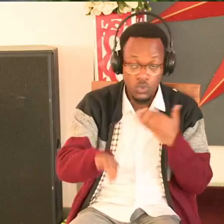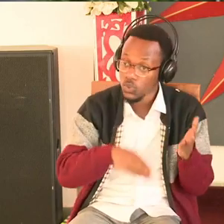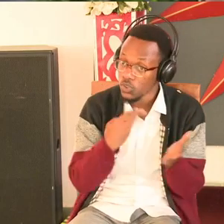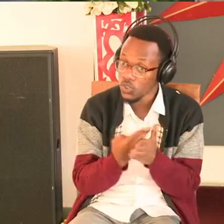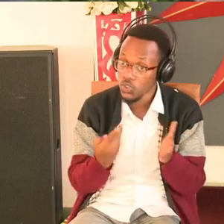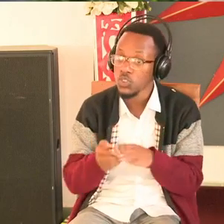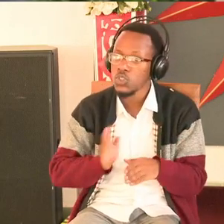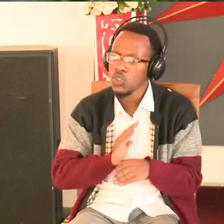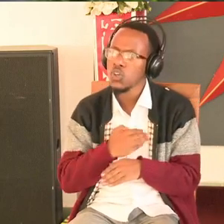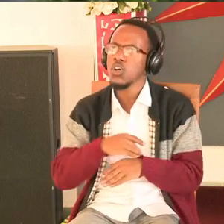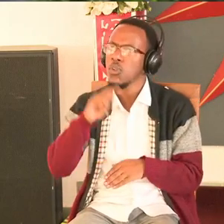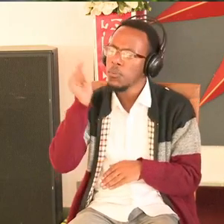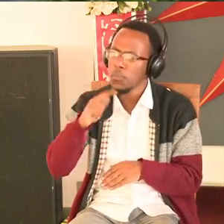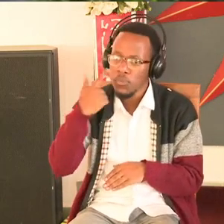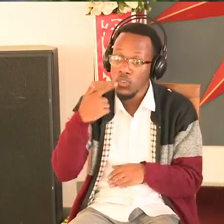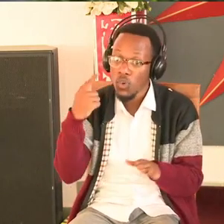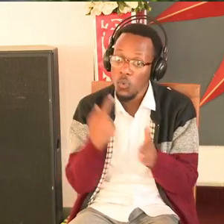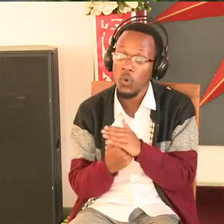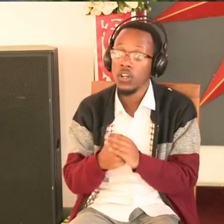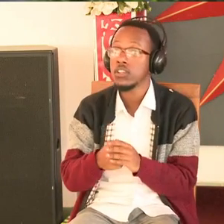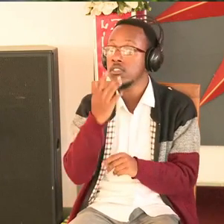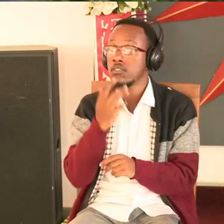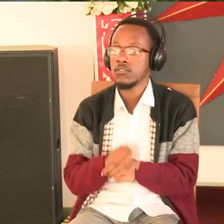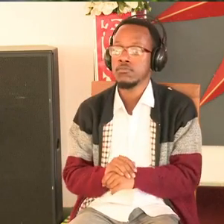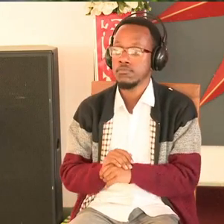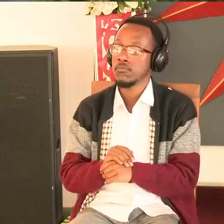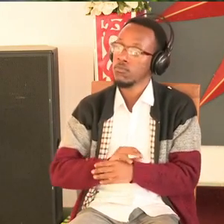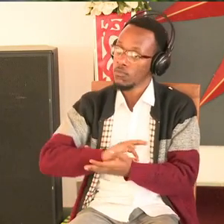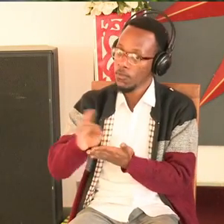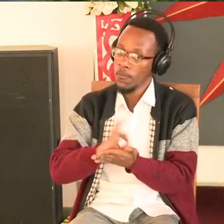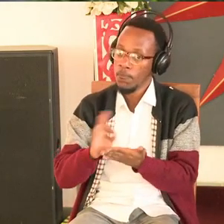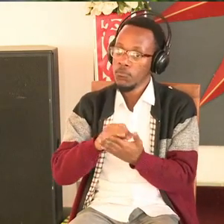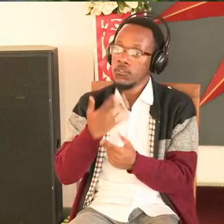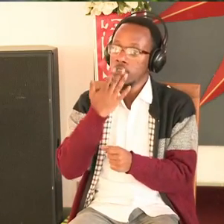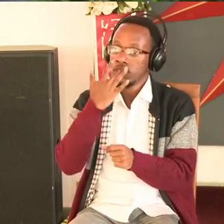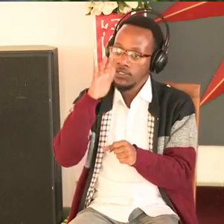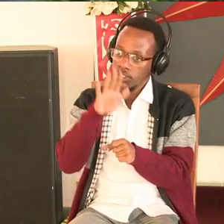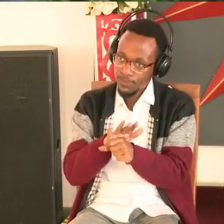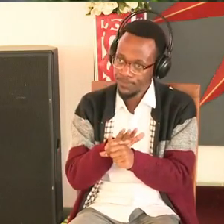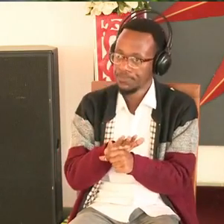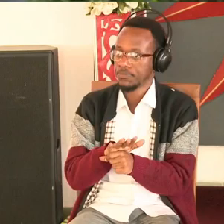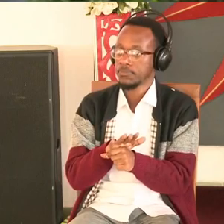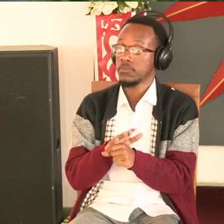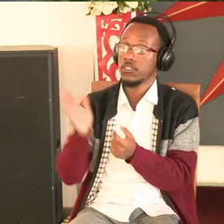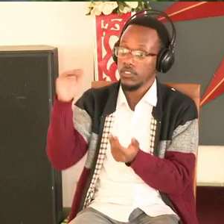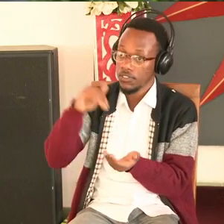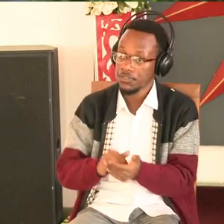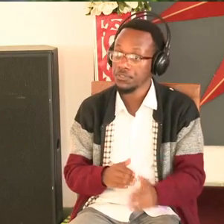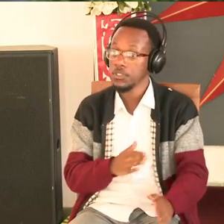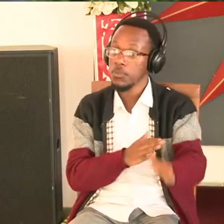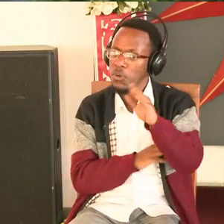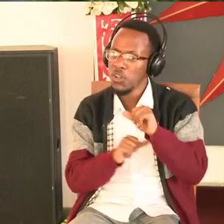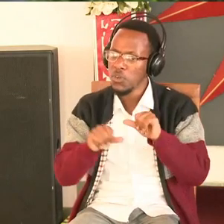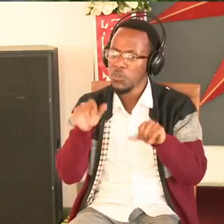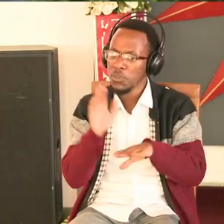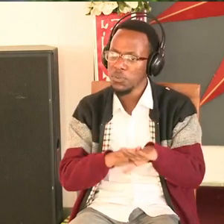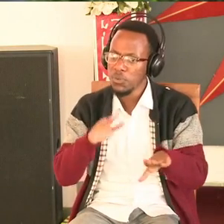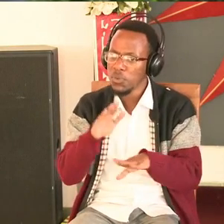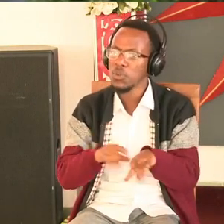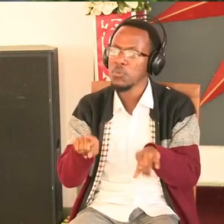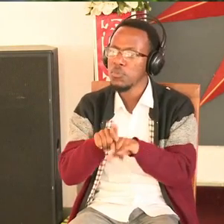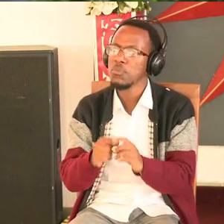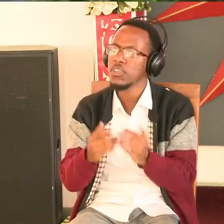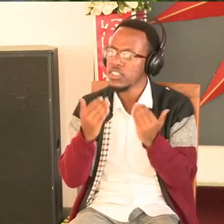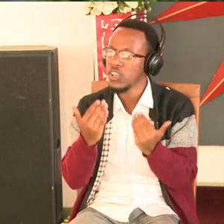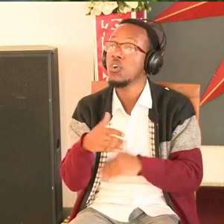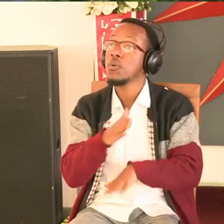tugomba kwibonera iby'ibyanditswe byasezeranije kandi noneho Imana iracyahamagara n'uyu munsi kandi